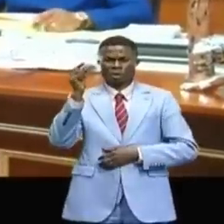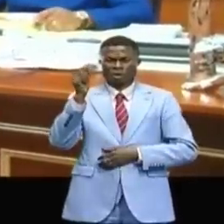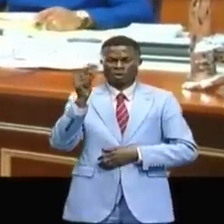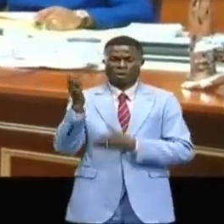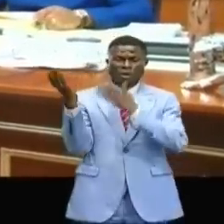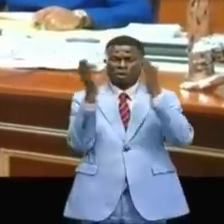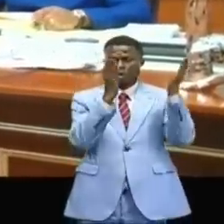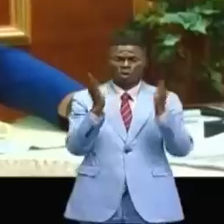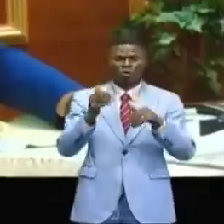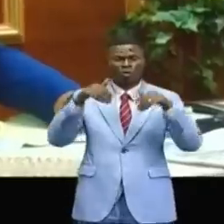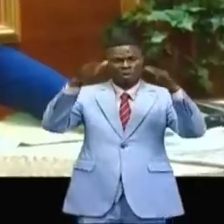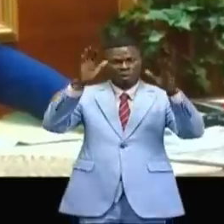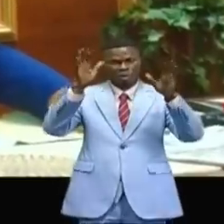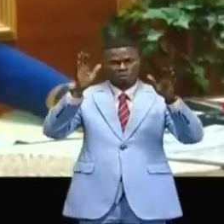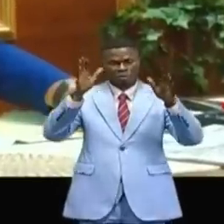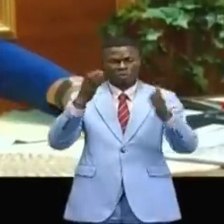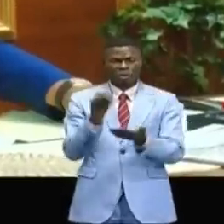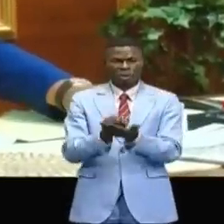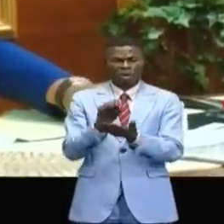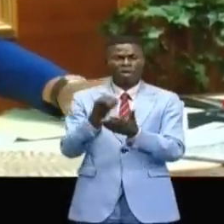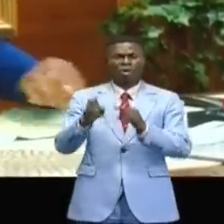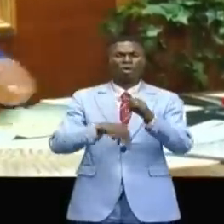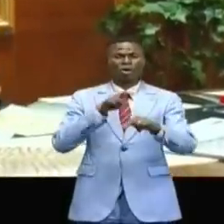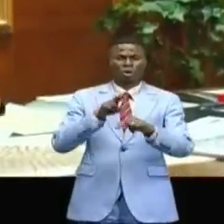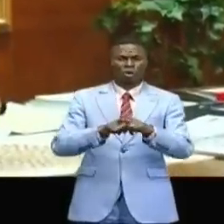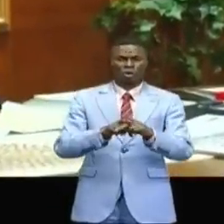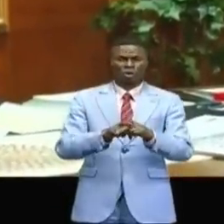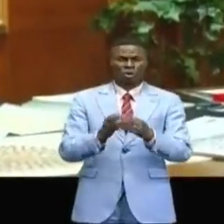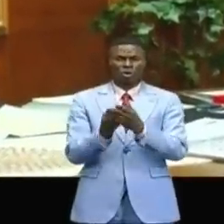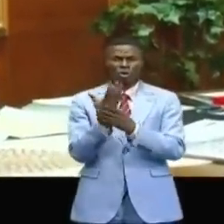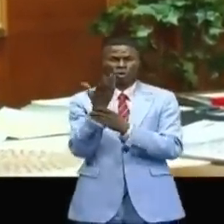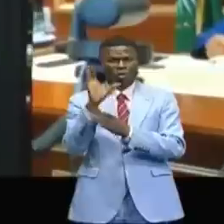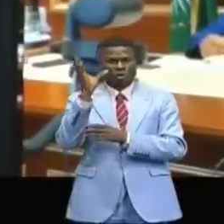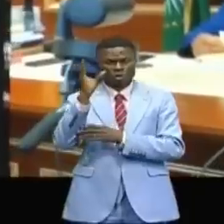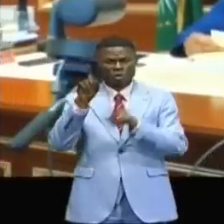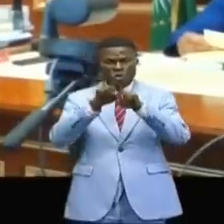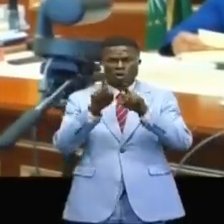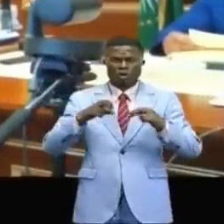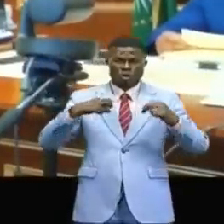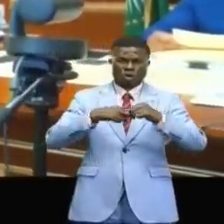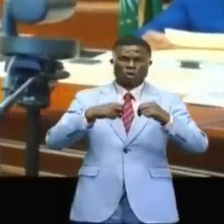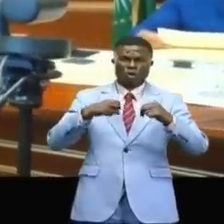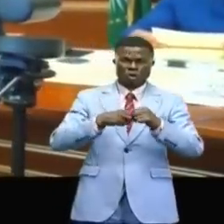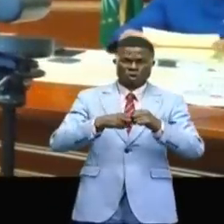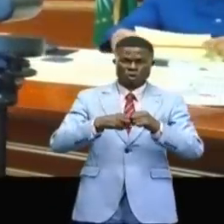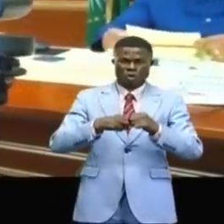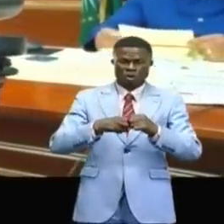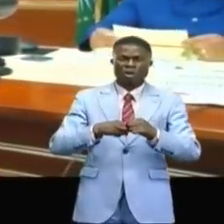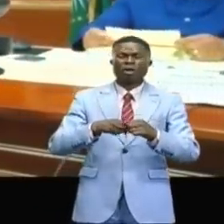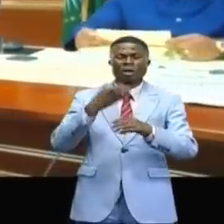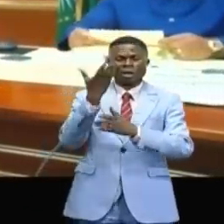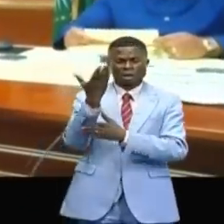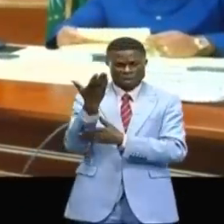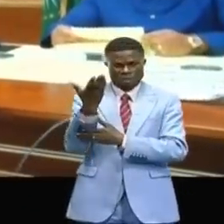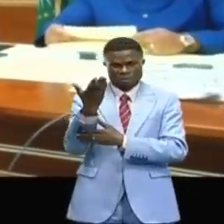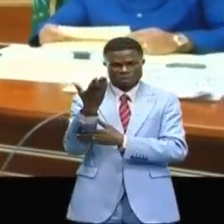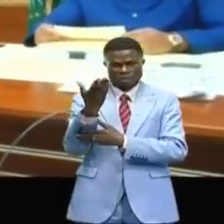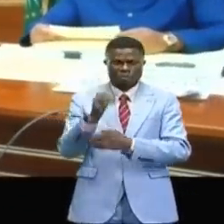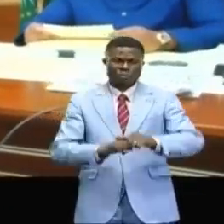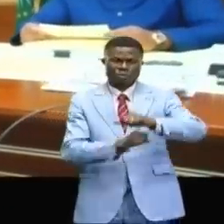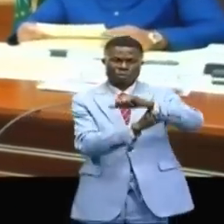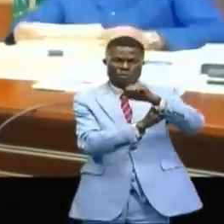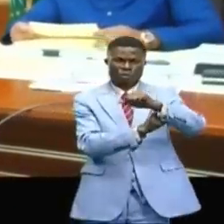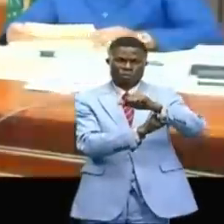Commerce extérieur, de l'Économie nationale, des Ressources hydrauliques et l'Électricité, a été invité à accompagner de